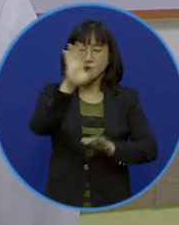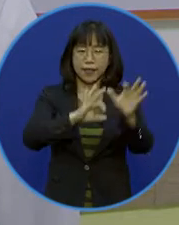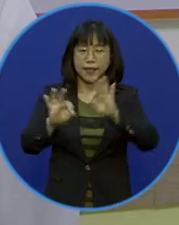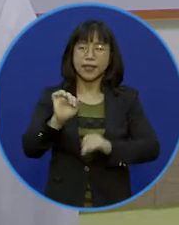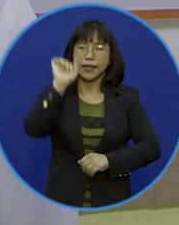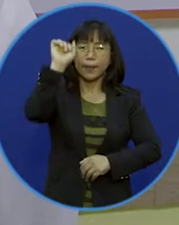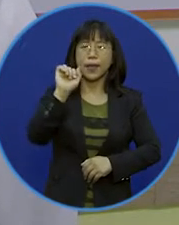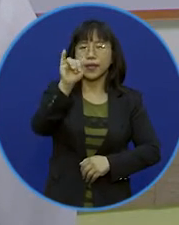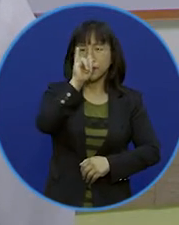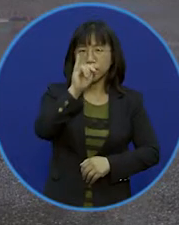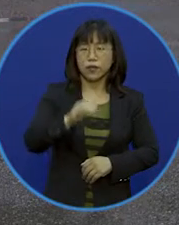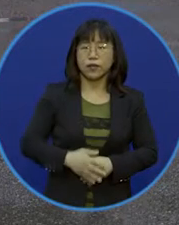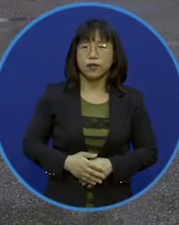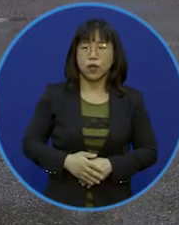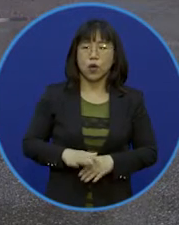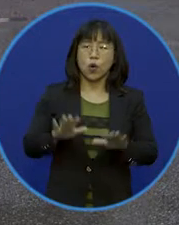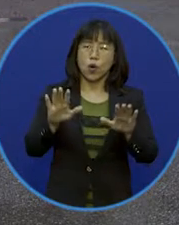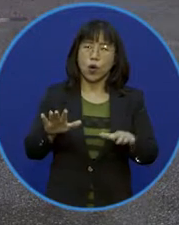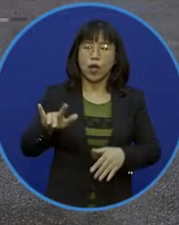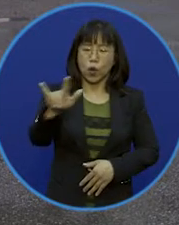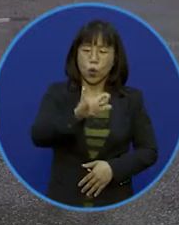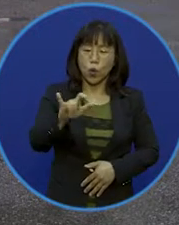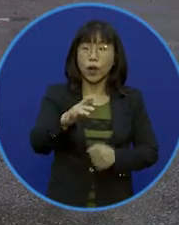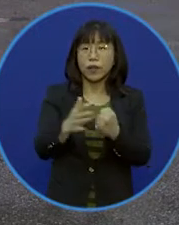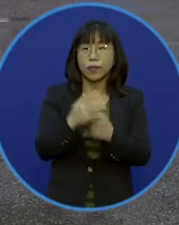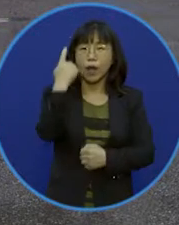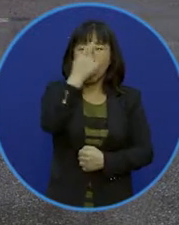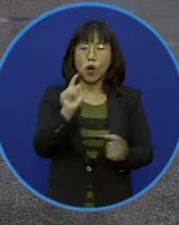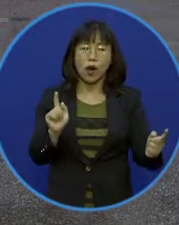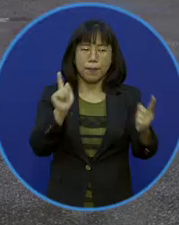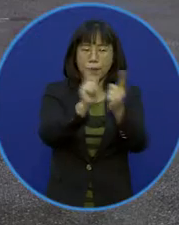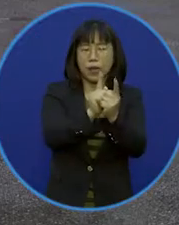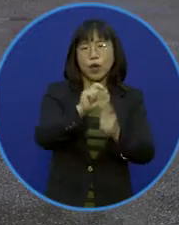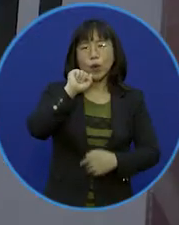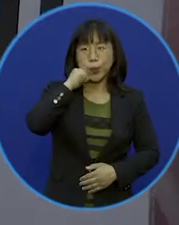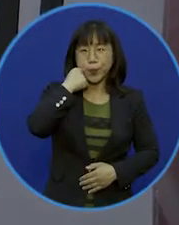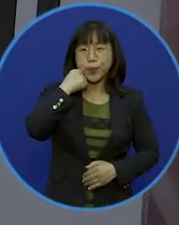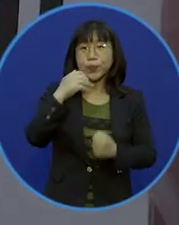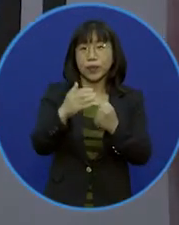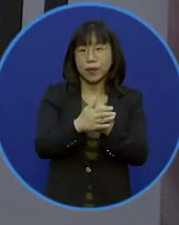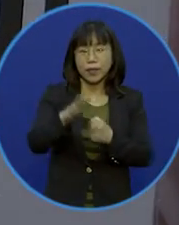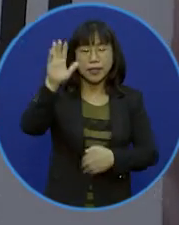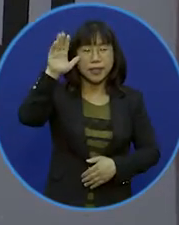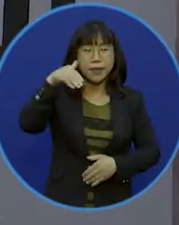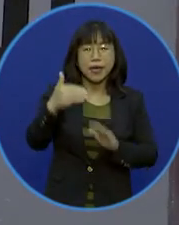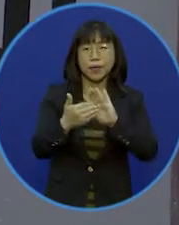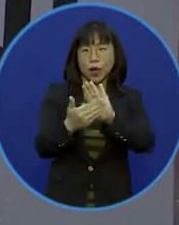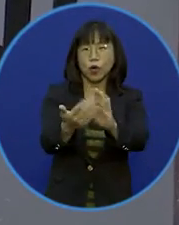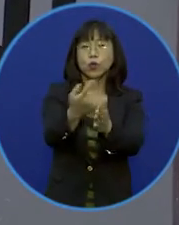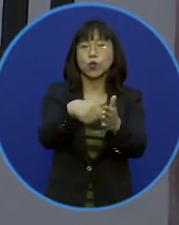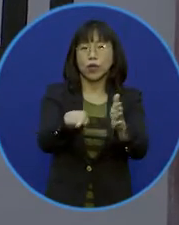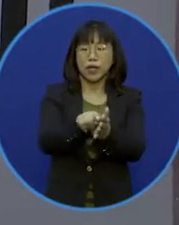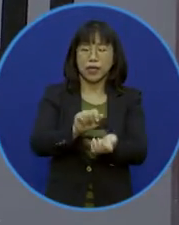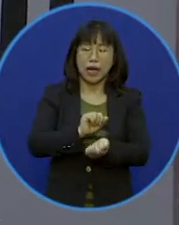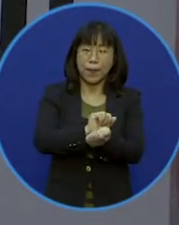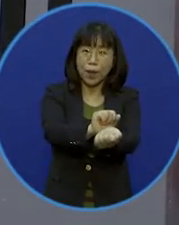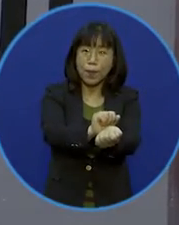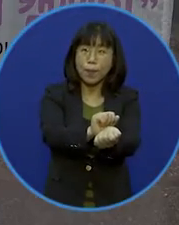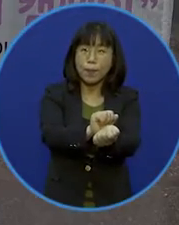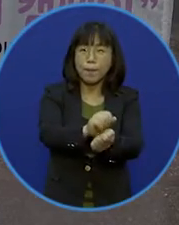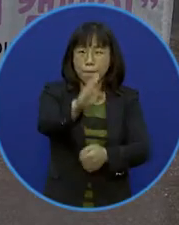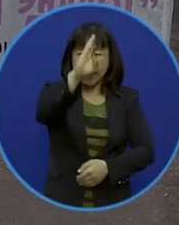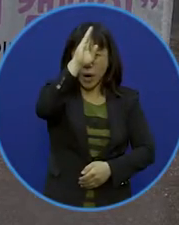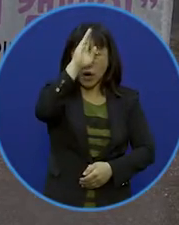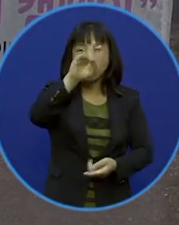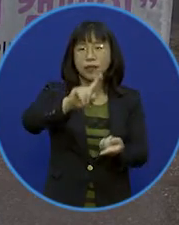캠페인을 펼쳤습니다. 특히 올해는 코로나19로 대면의 최소화를 위해 치매 예방과 감염병 예방 수칙 등을